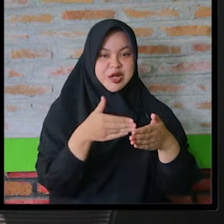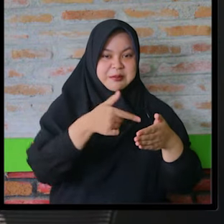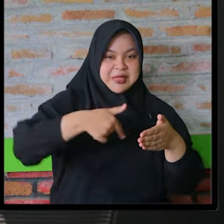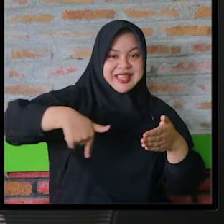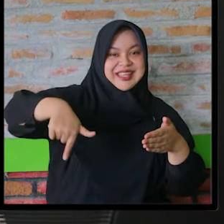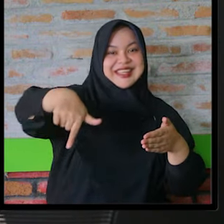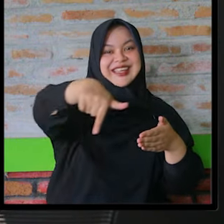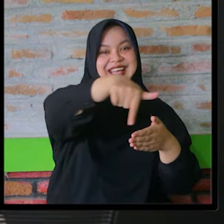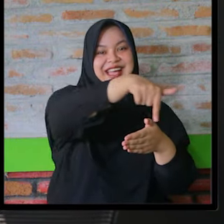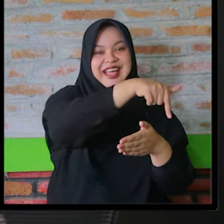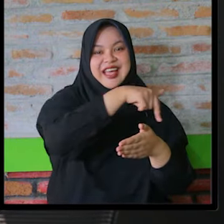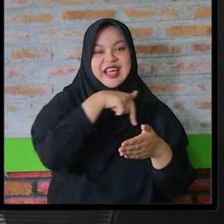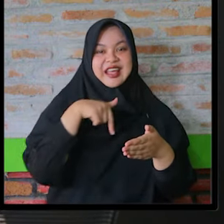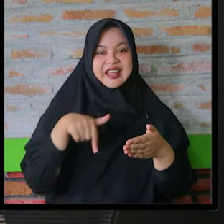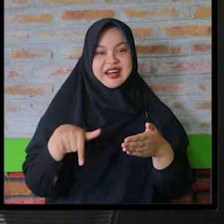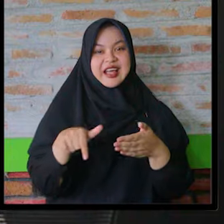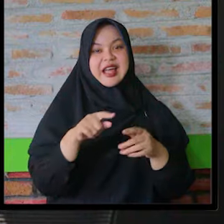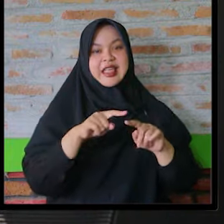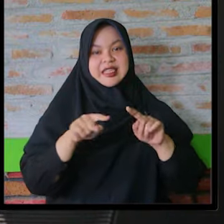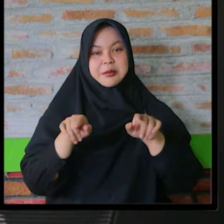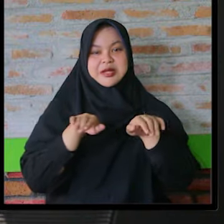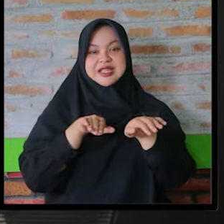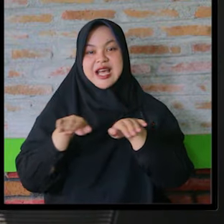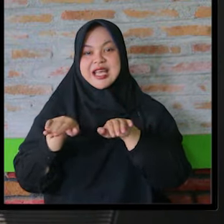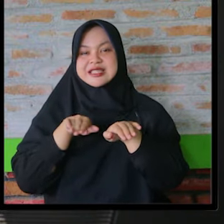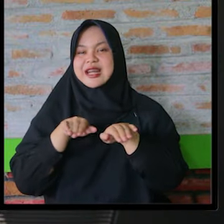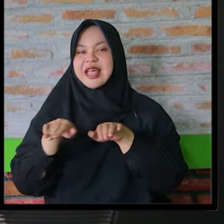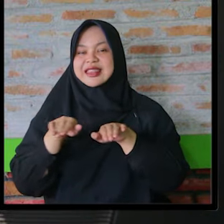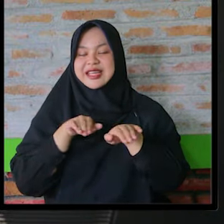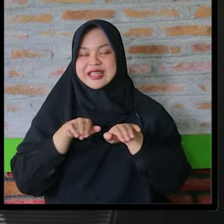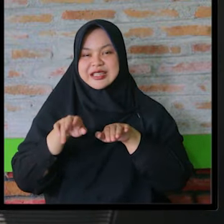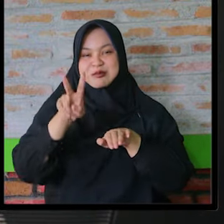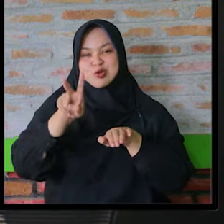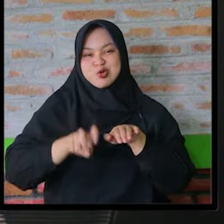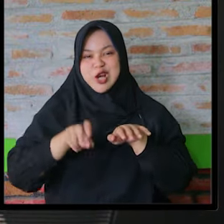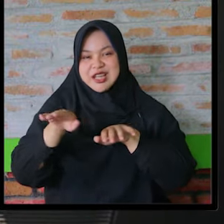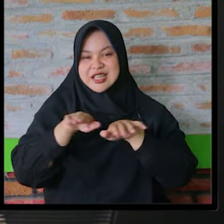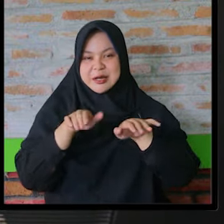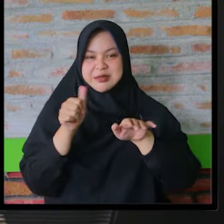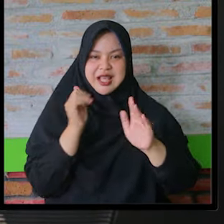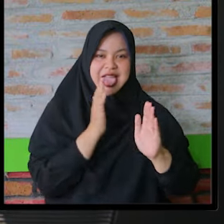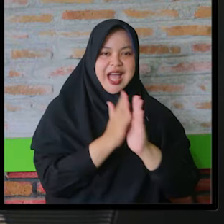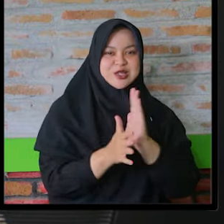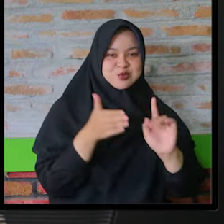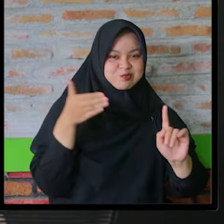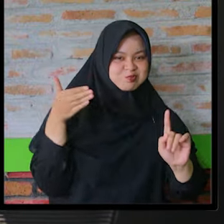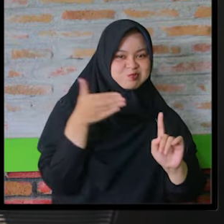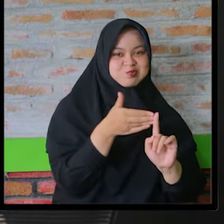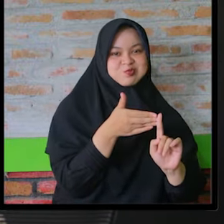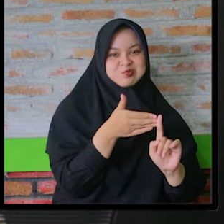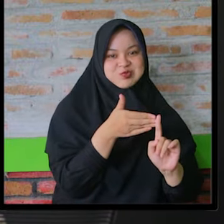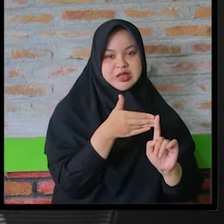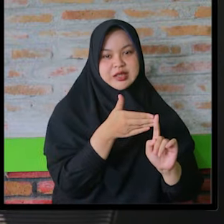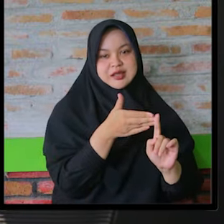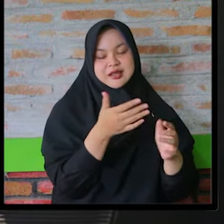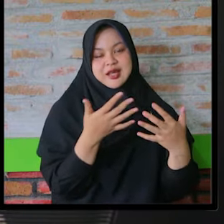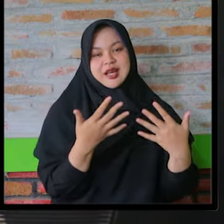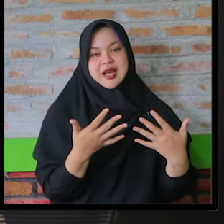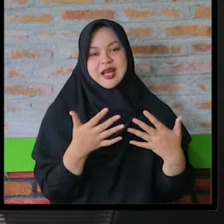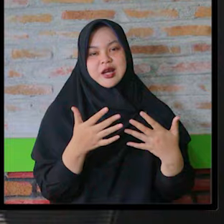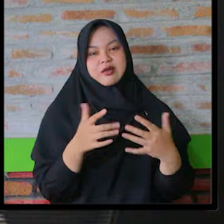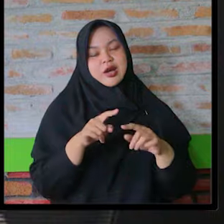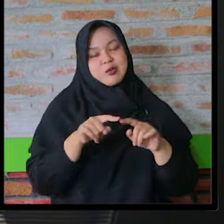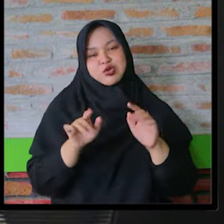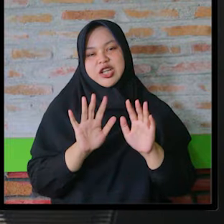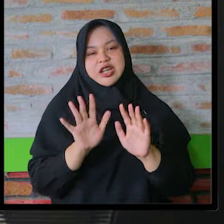ee ee apa dengan strategi-strategi yang EE bisa langsung membidik begitu ya walaupun nanti apa tidak